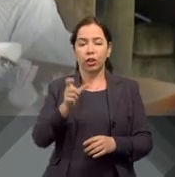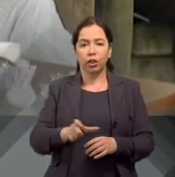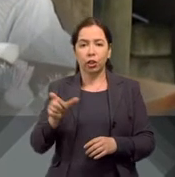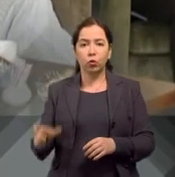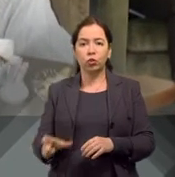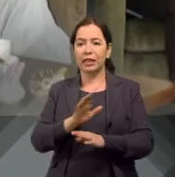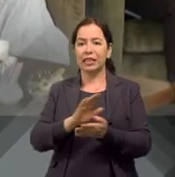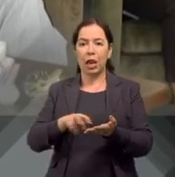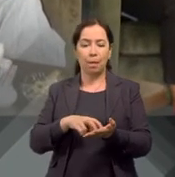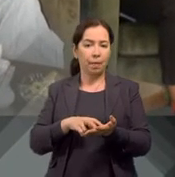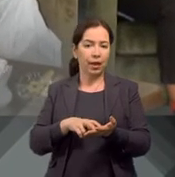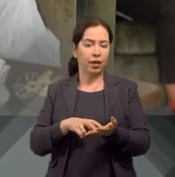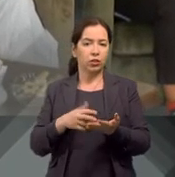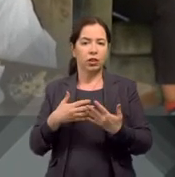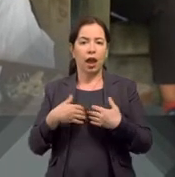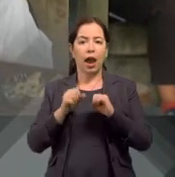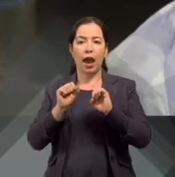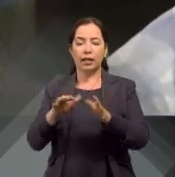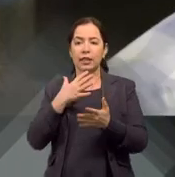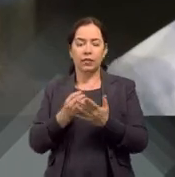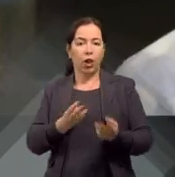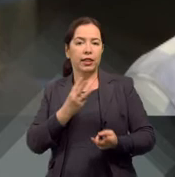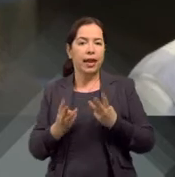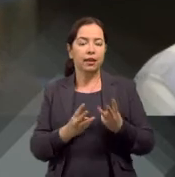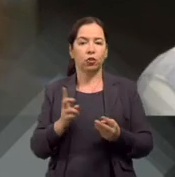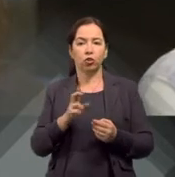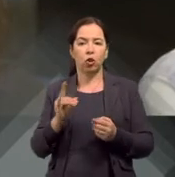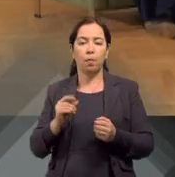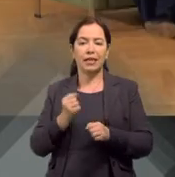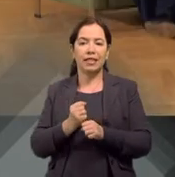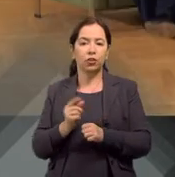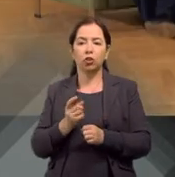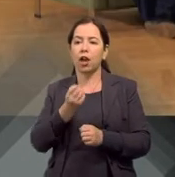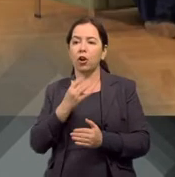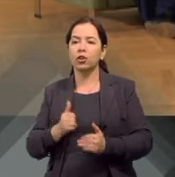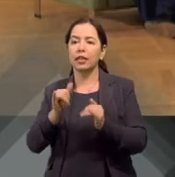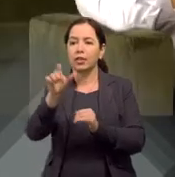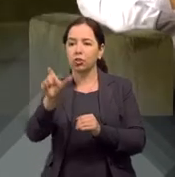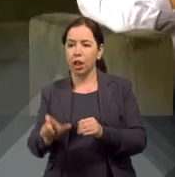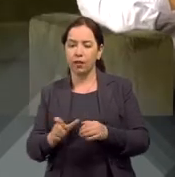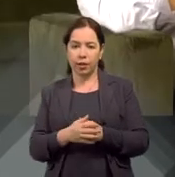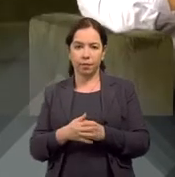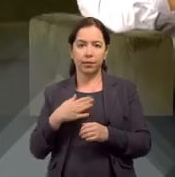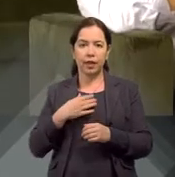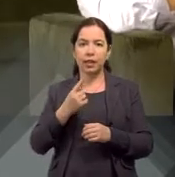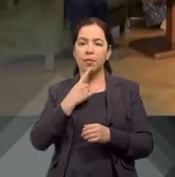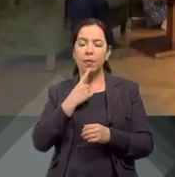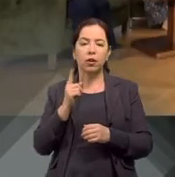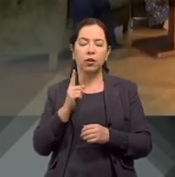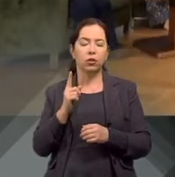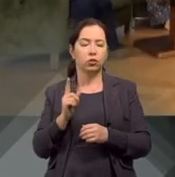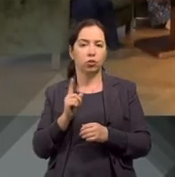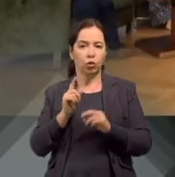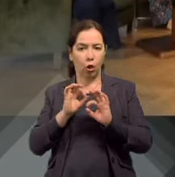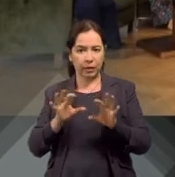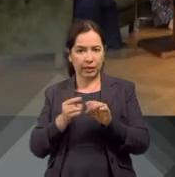допустим, свою энергию, чтобы сделать что-то хорошее человеку. Я попробую кое-что прояснить в этом месте. Для